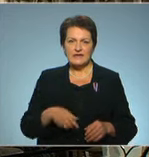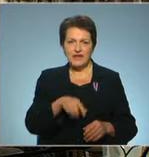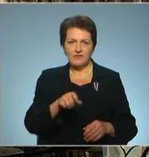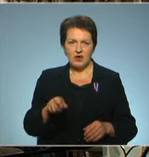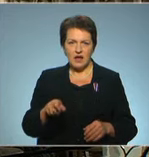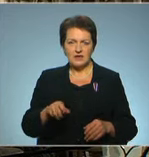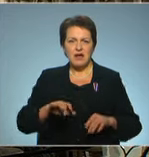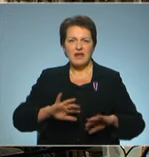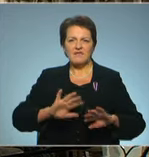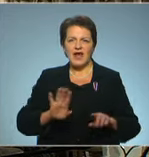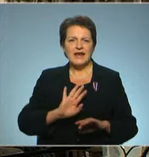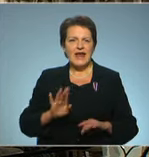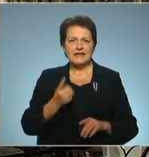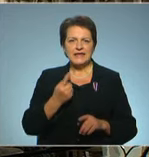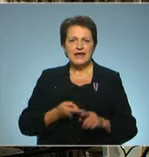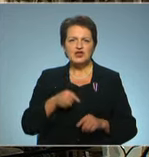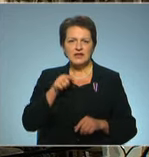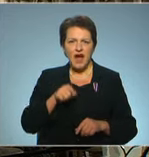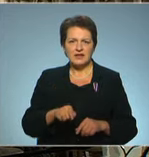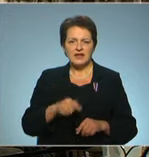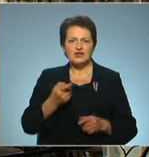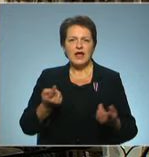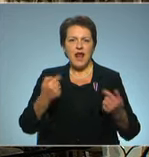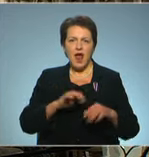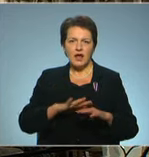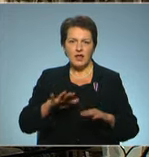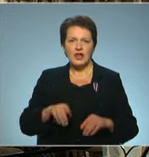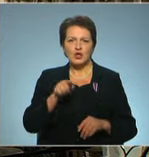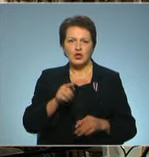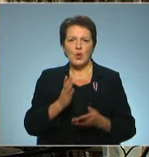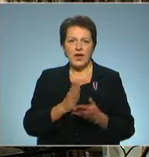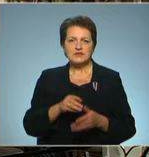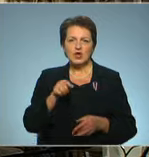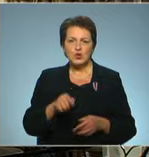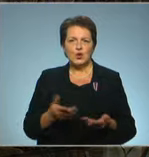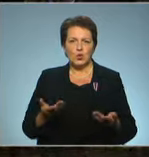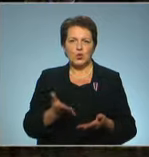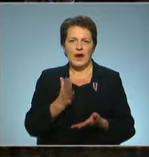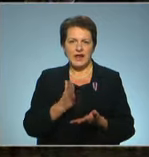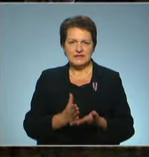ne tieši tādēļ, ne šī laika dēļ, tu esi tur, kur esi?